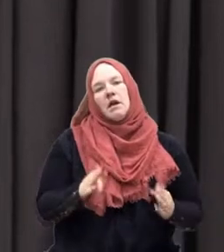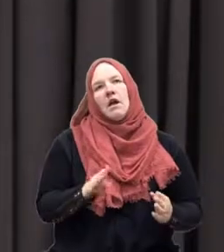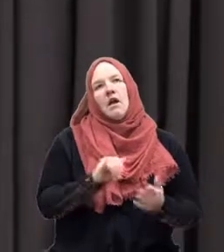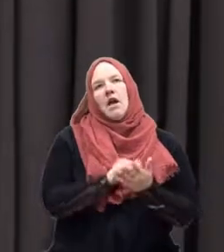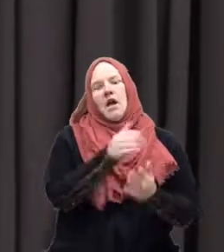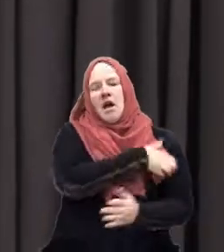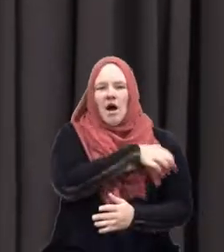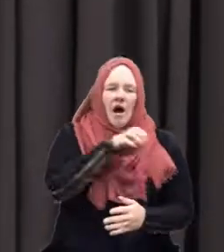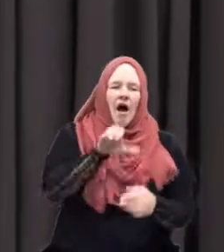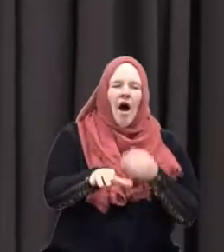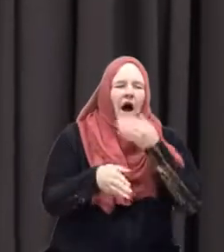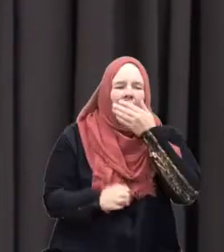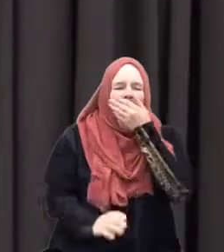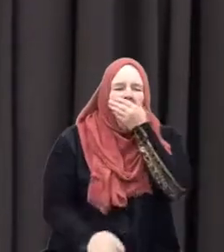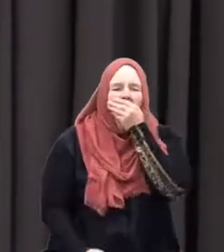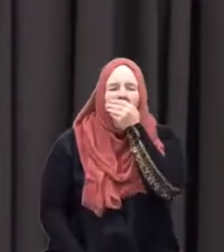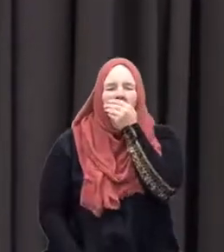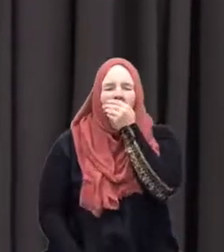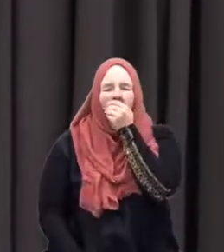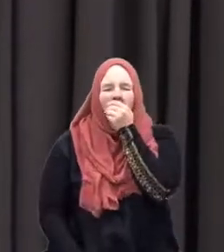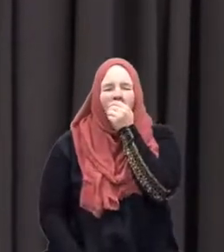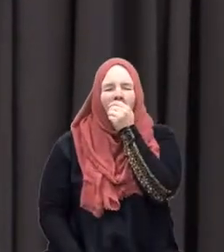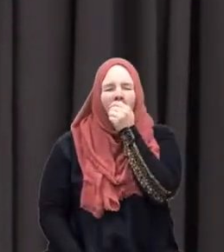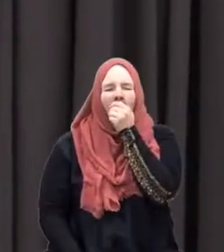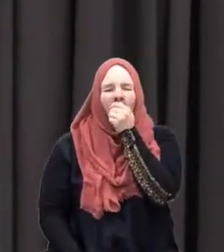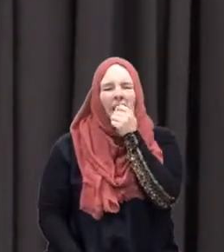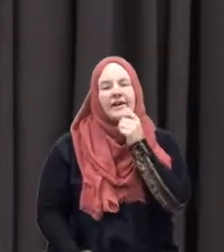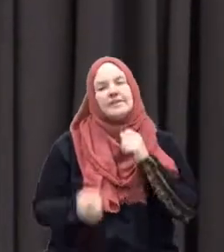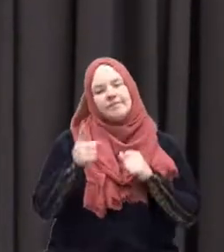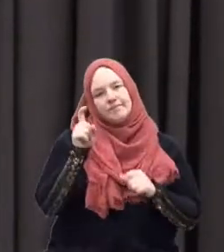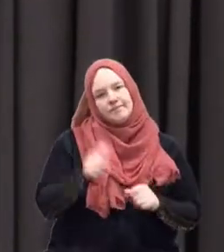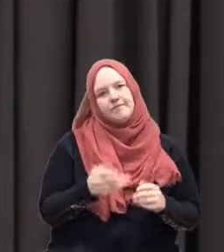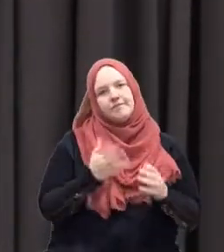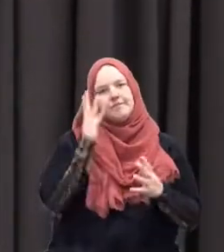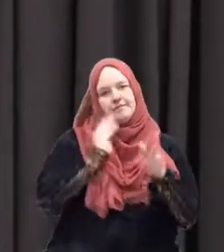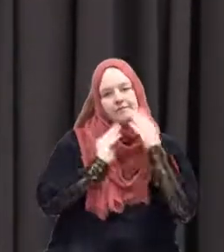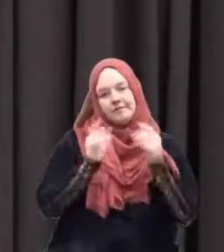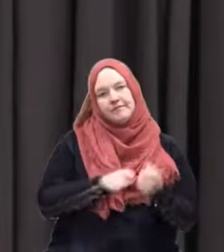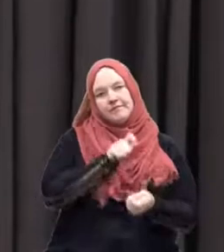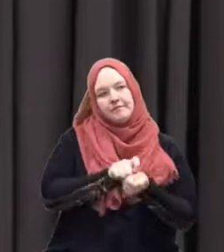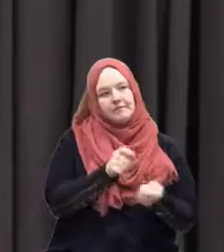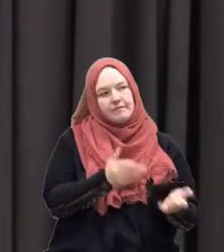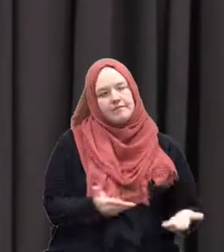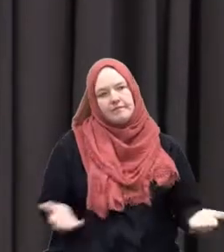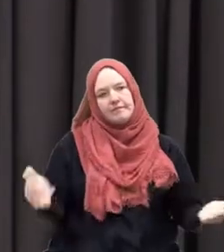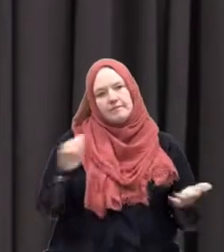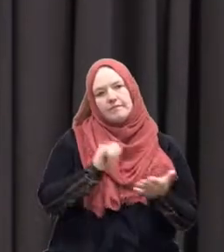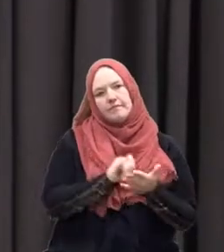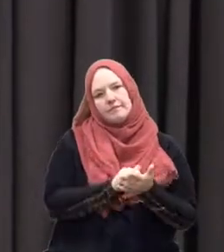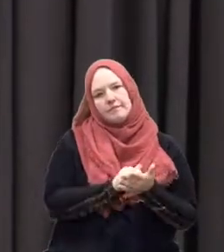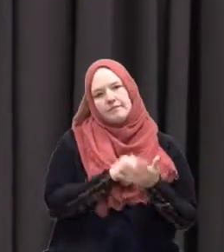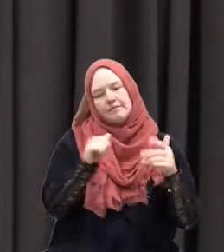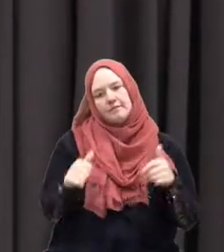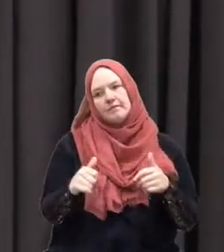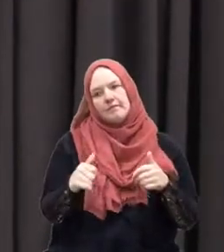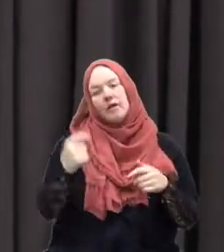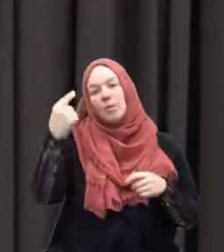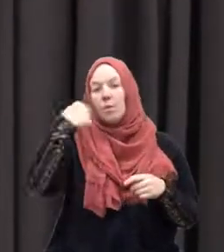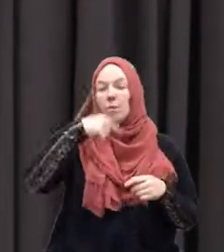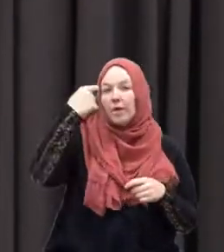الْأَرْضِ. This is the way that he is empowered. He has to go through certain things that